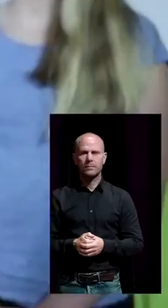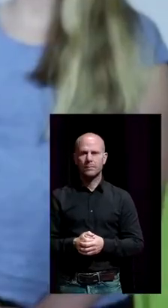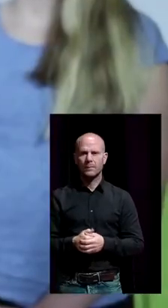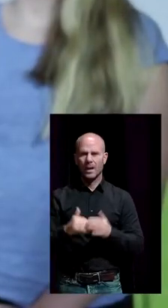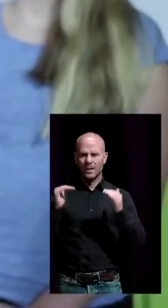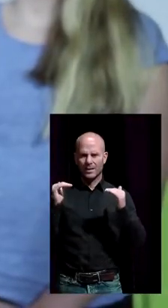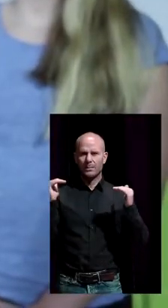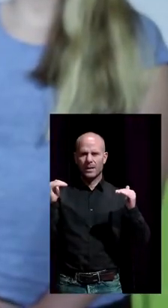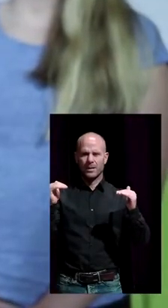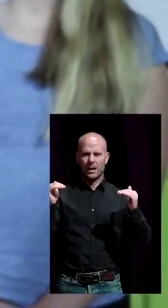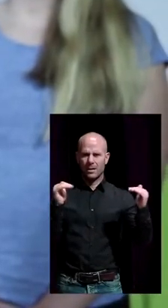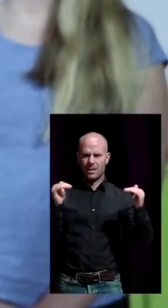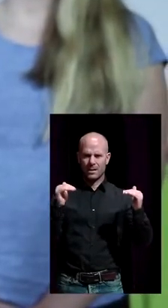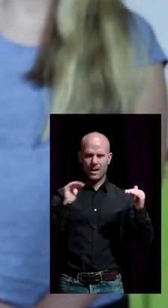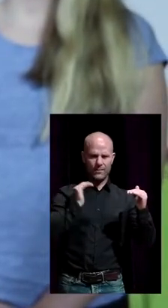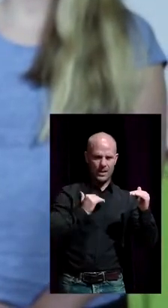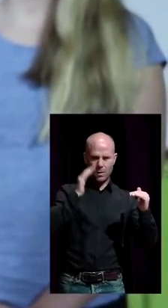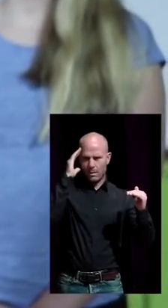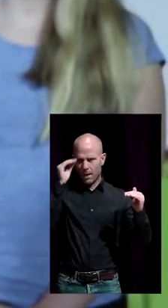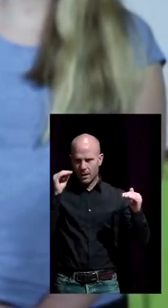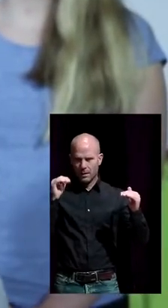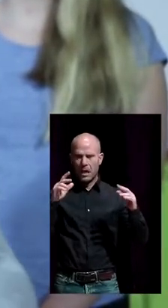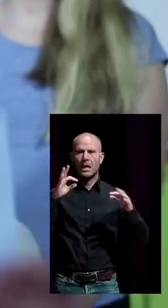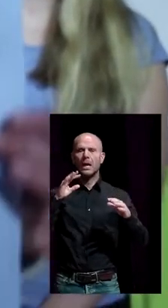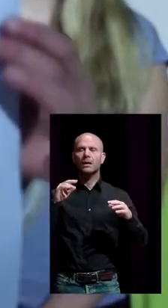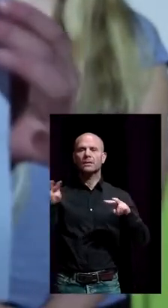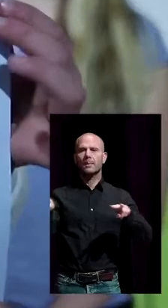Jämställdhet mellan kvinnor och män. Kvinnor och män ska ha lika mycket lön.